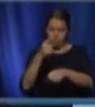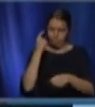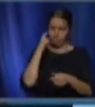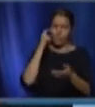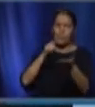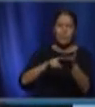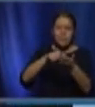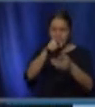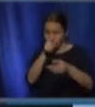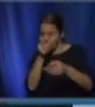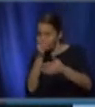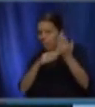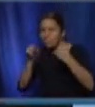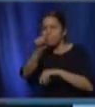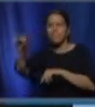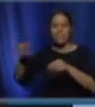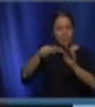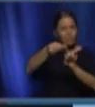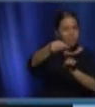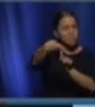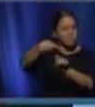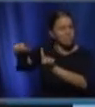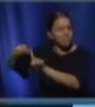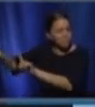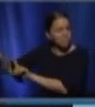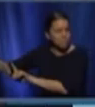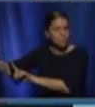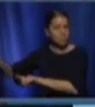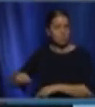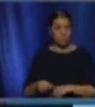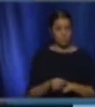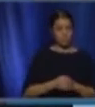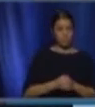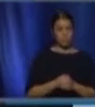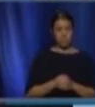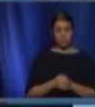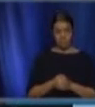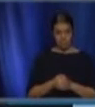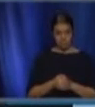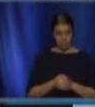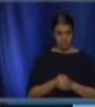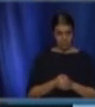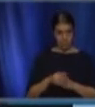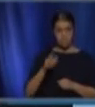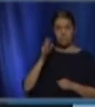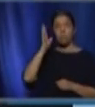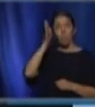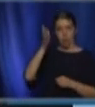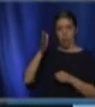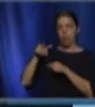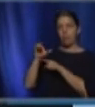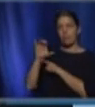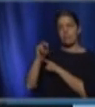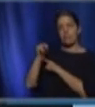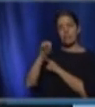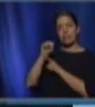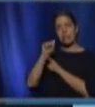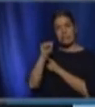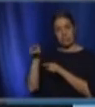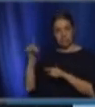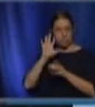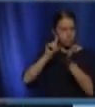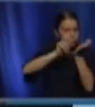Nous allons avoir un blitz d'inspection afin que les règles soient suivies. Les entreprises